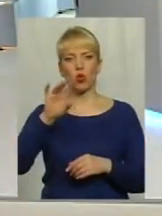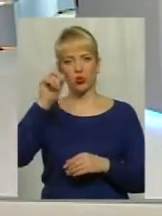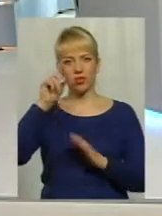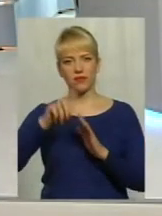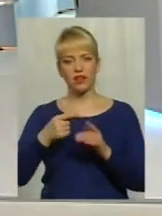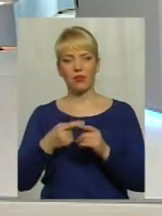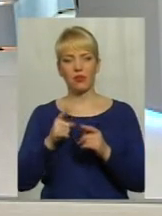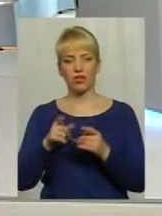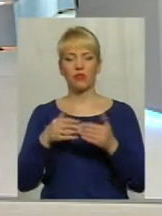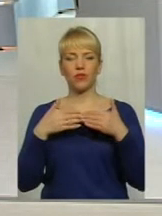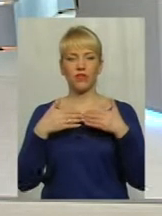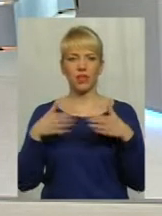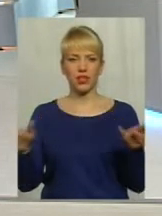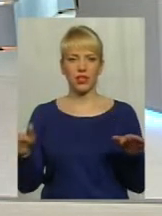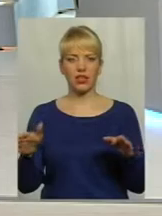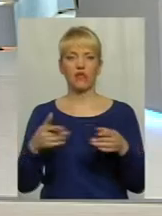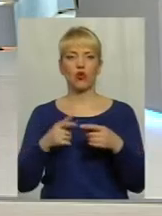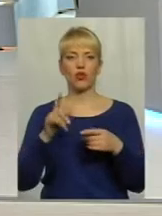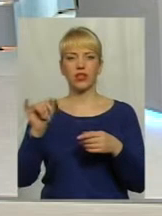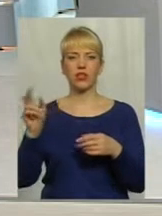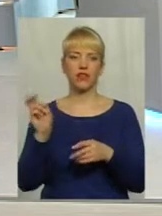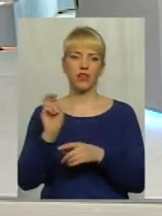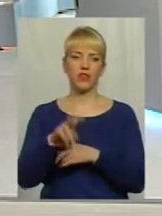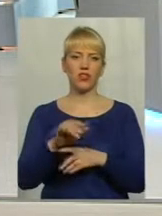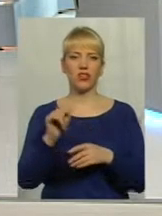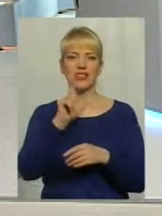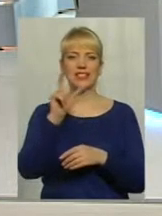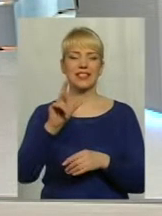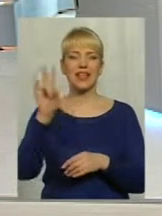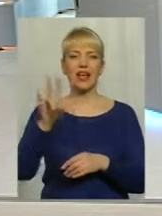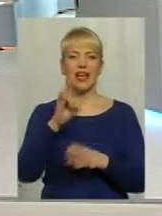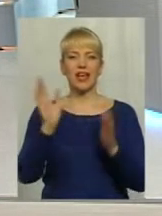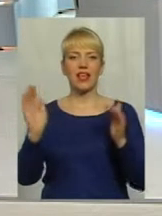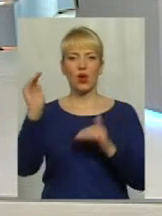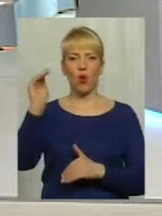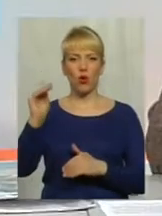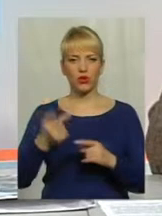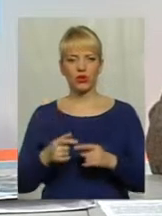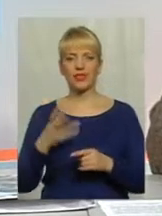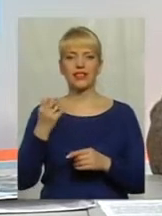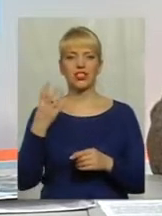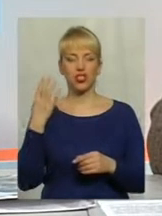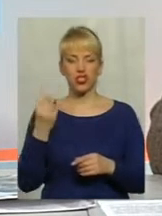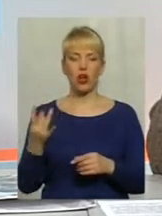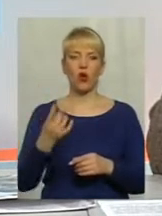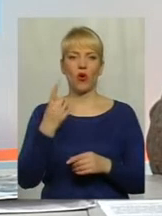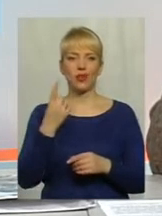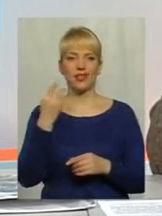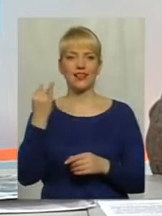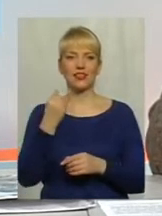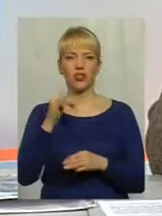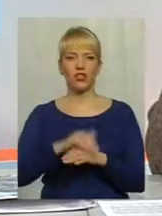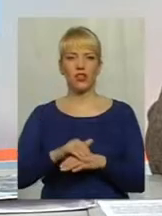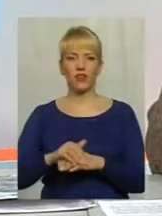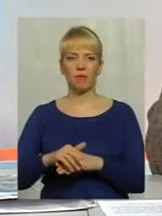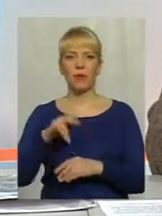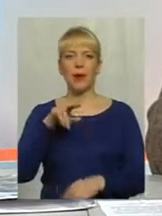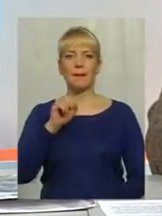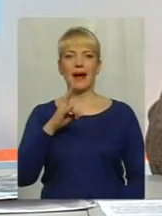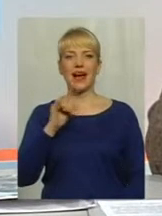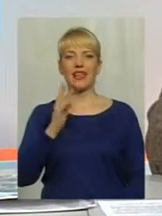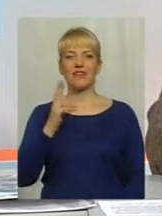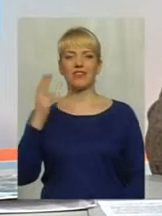зійшли з ікони, зійшли до тишів. Це ще один історичний факт. Ми знаємо, що на початку 17-го століття і в Панівцях, це